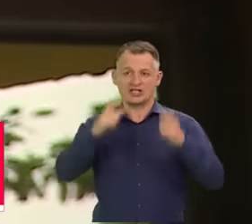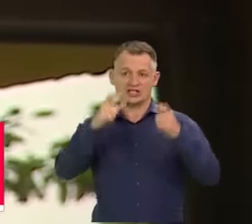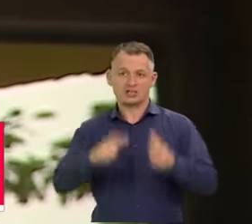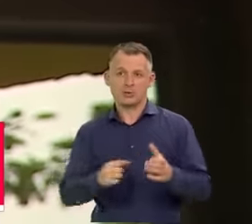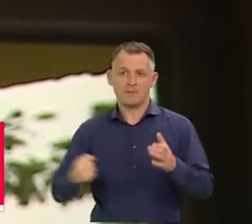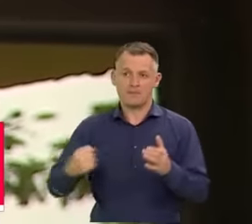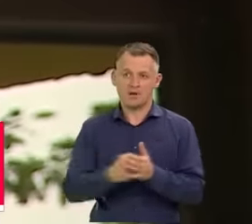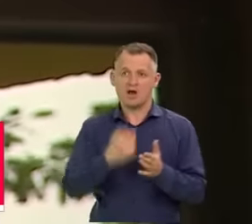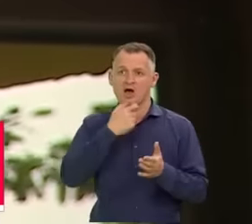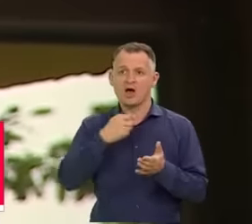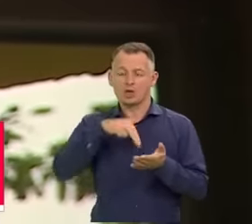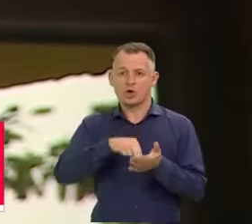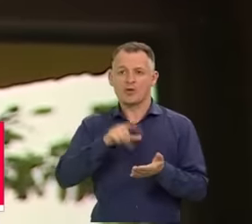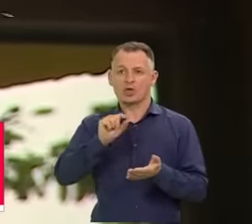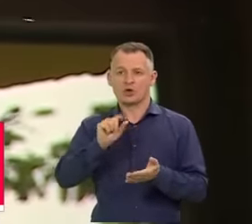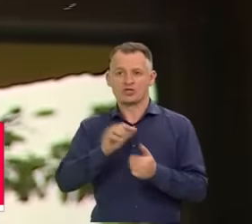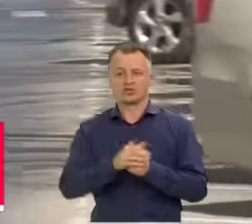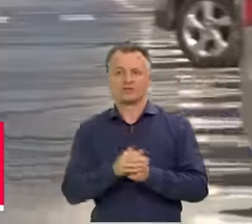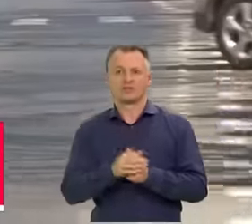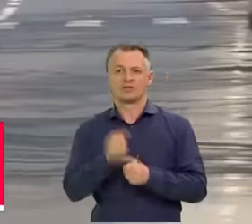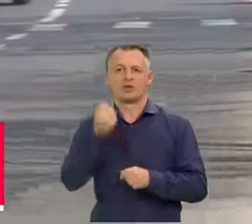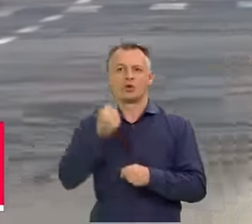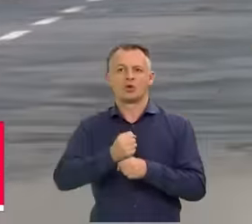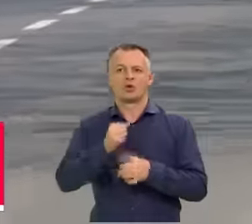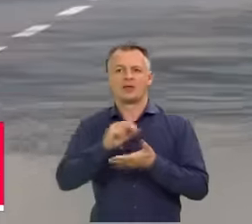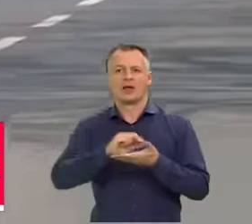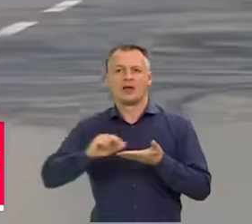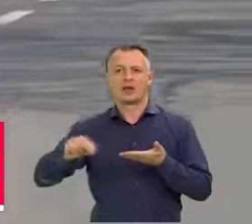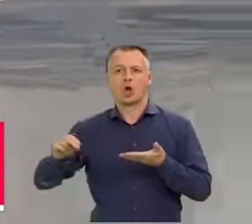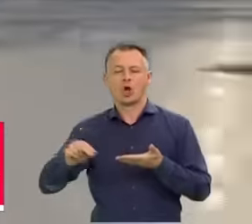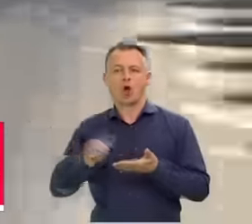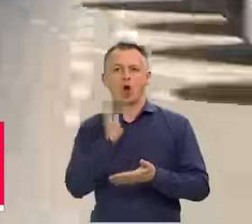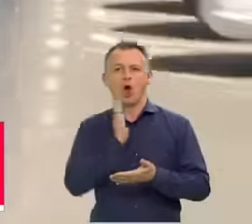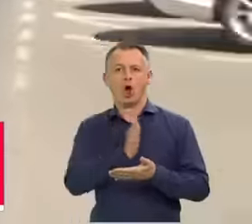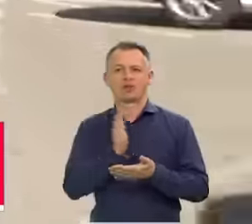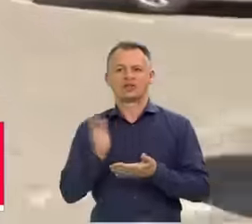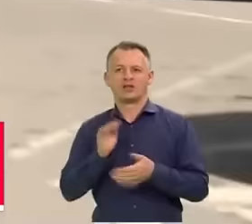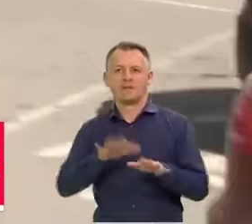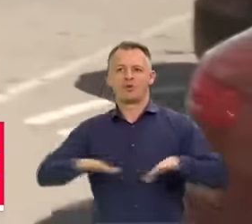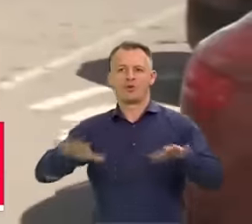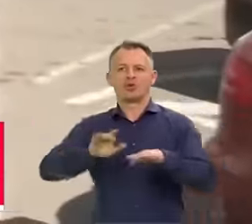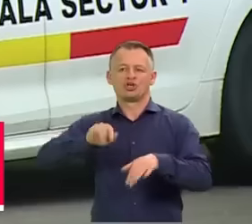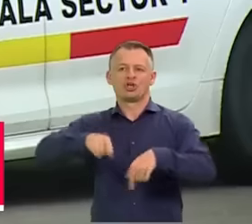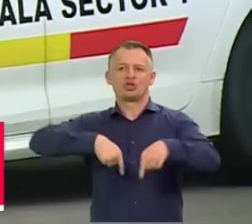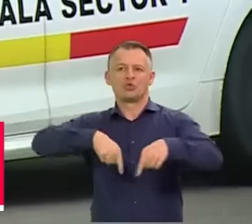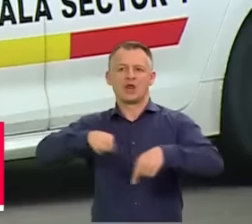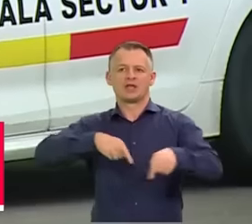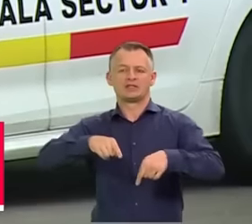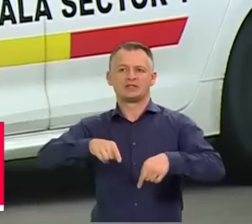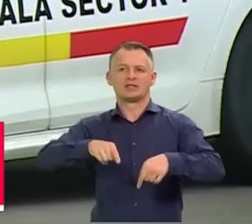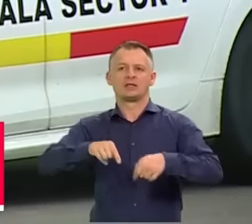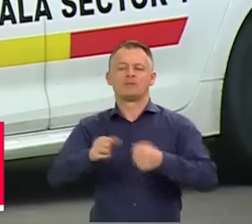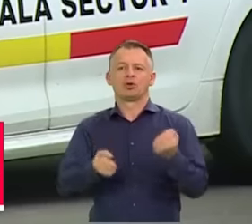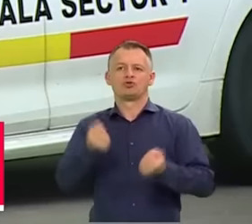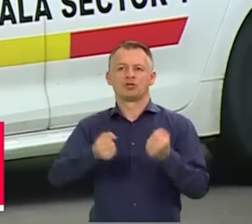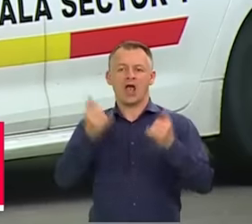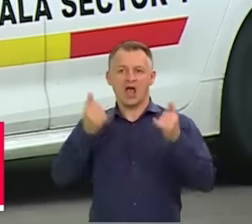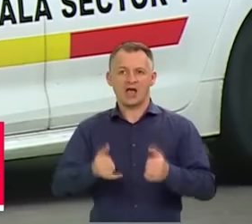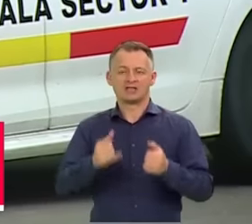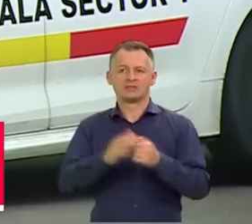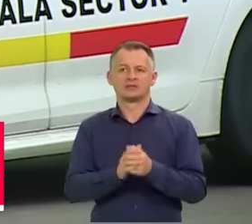în 2020. Ei lucrează la biroul Ordine Publică și la cel de circulație rutieră. Astăzi, ofițerii